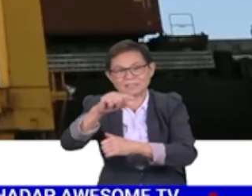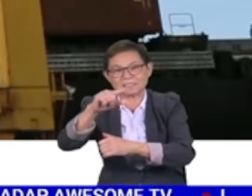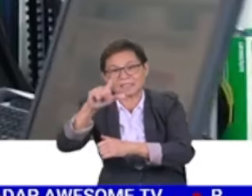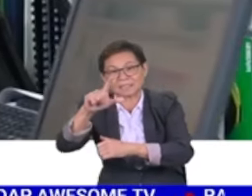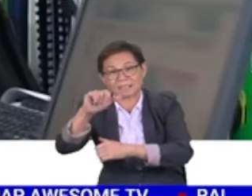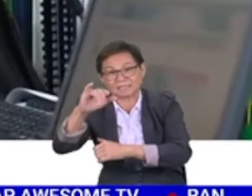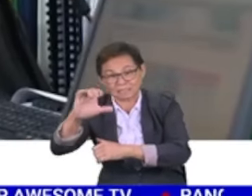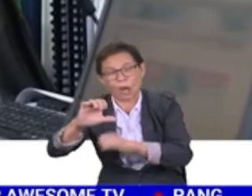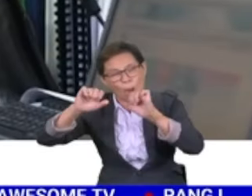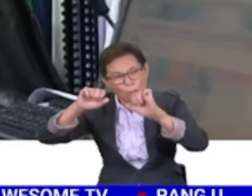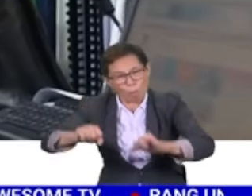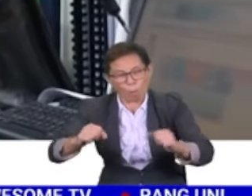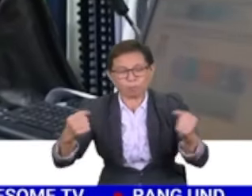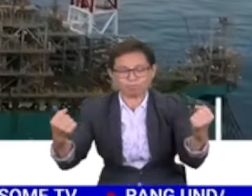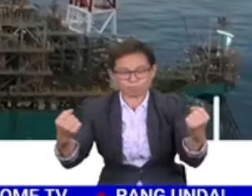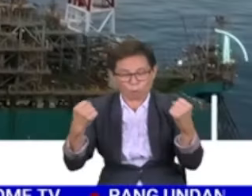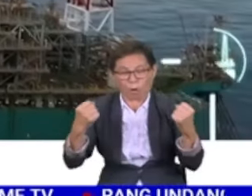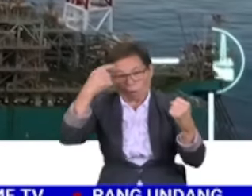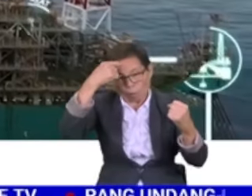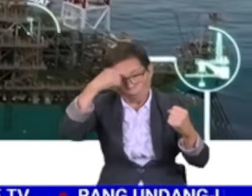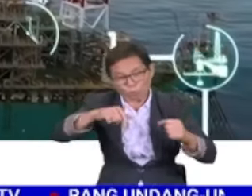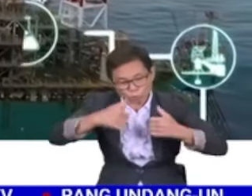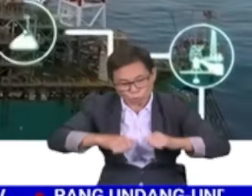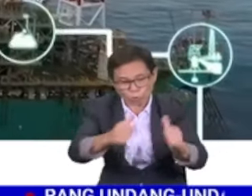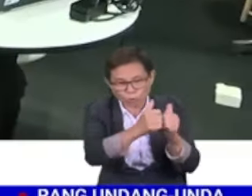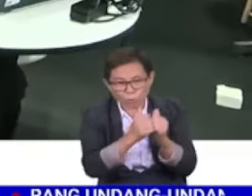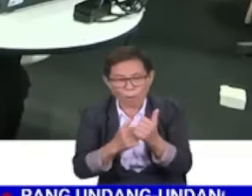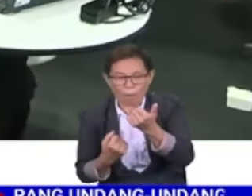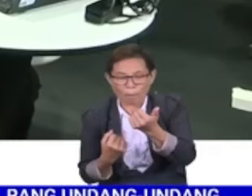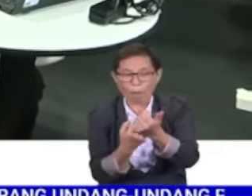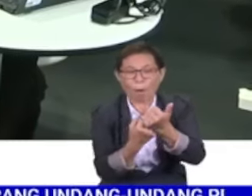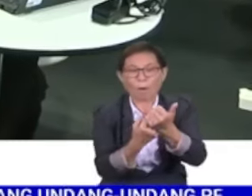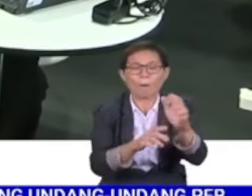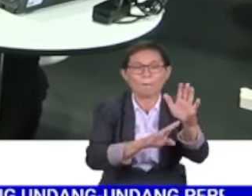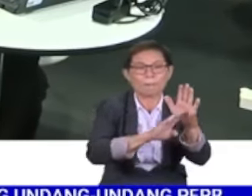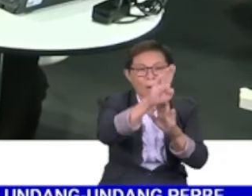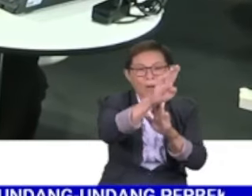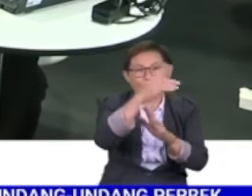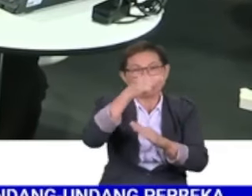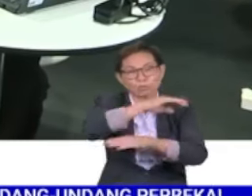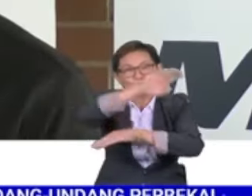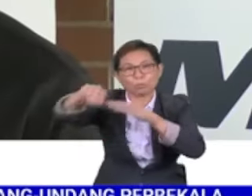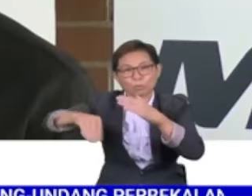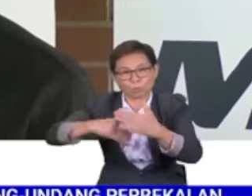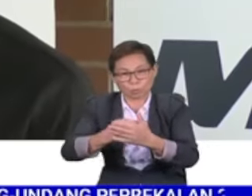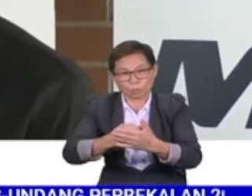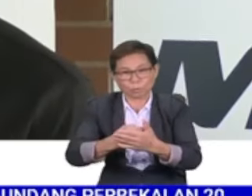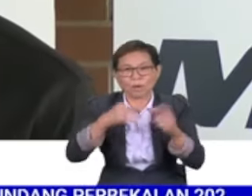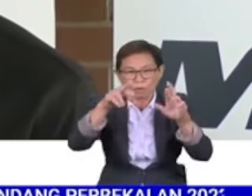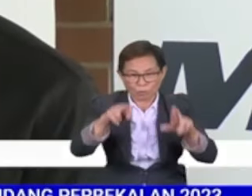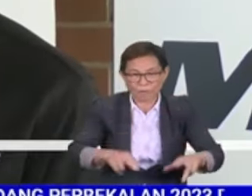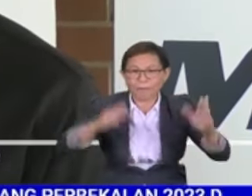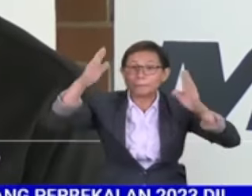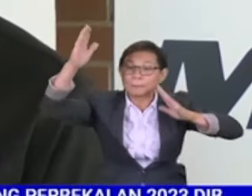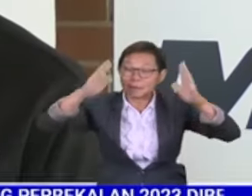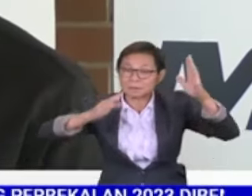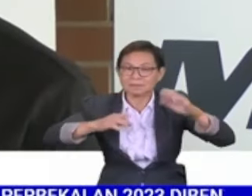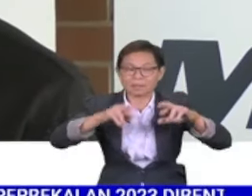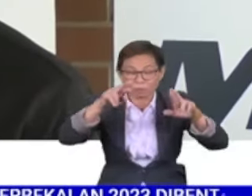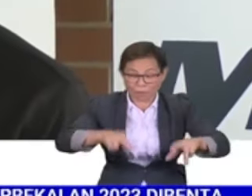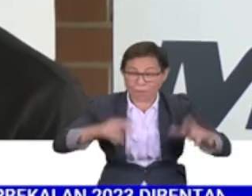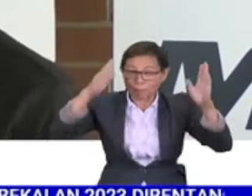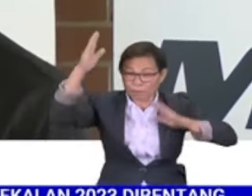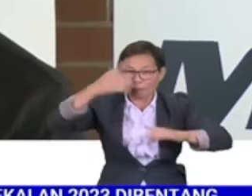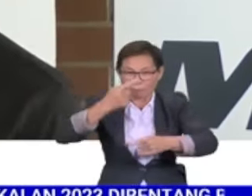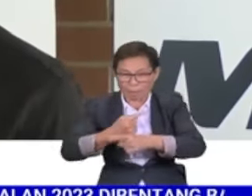GLIC mampu diperkasa untuk turut sama menyumbang kepada pembangunan sejagat. Rakyat Malaysia